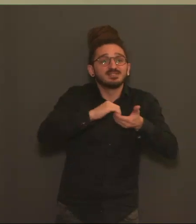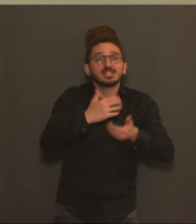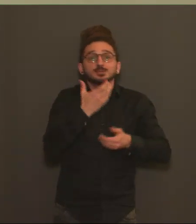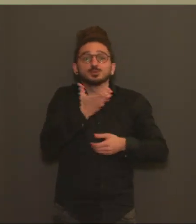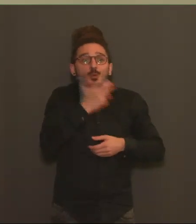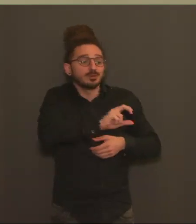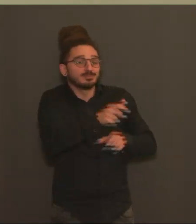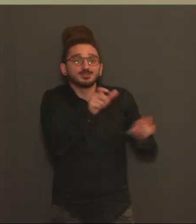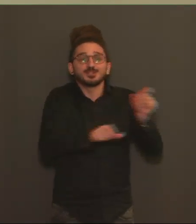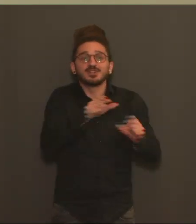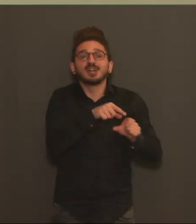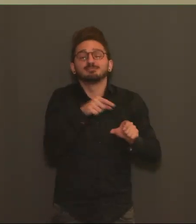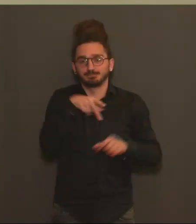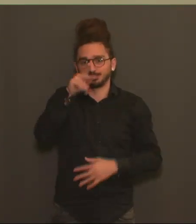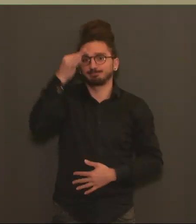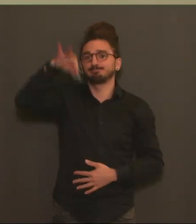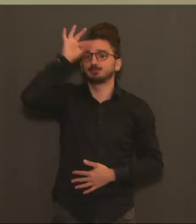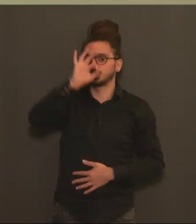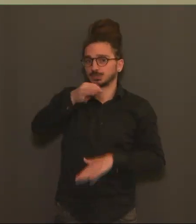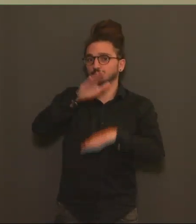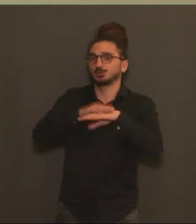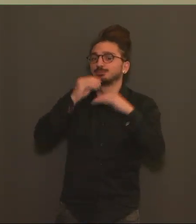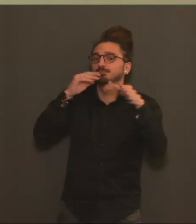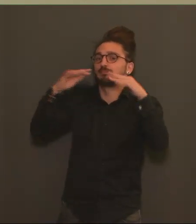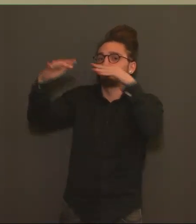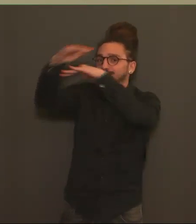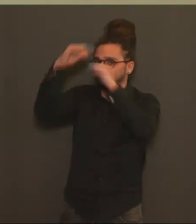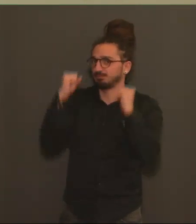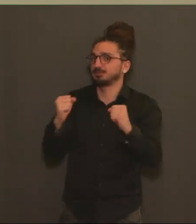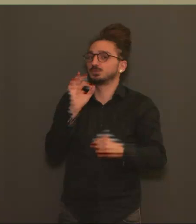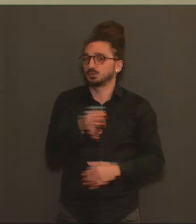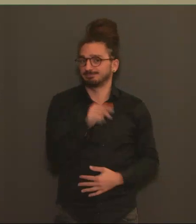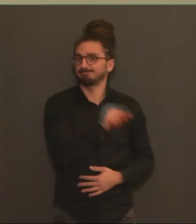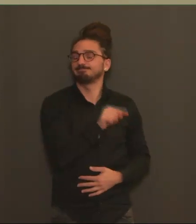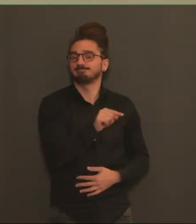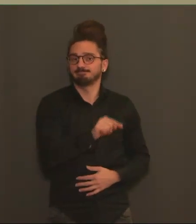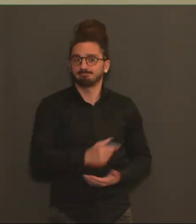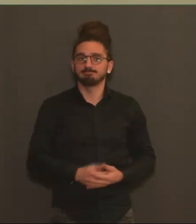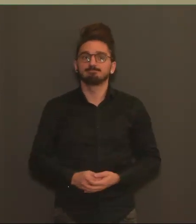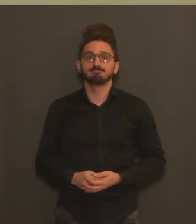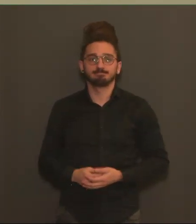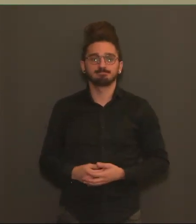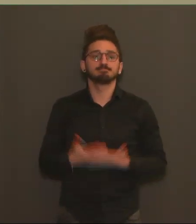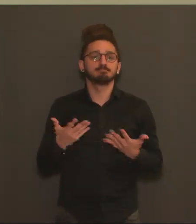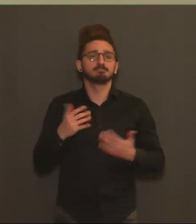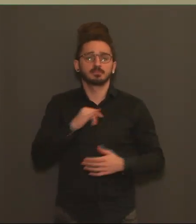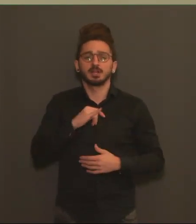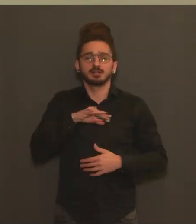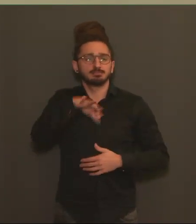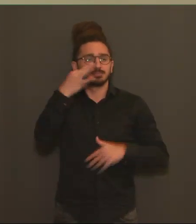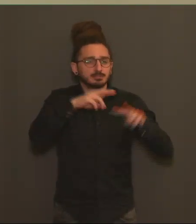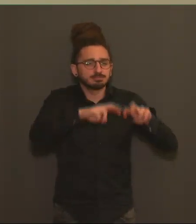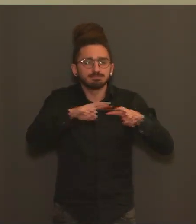une pièce. Toutes les recherches montrent qu'à l'extérieur, le risque de contamination est moindre